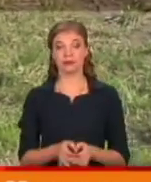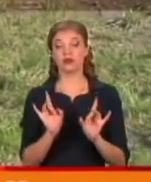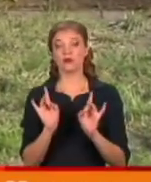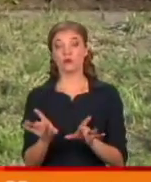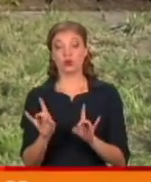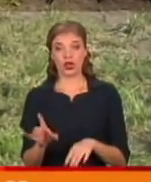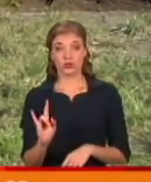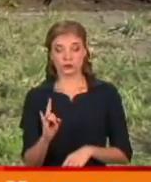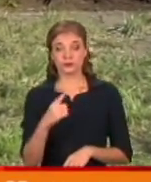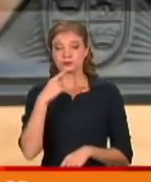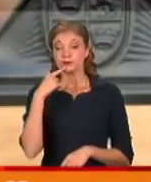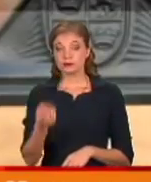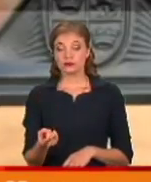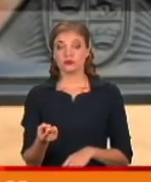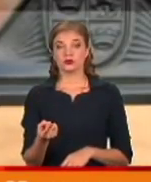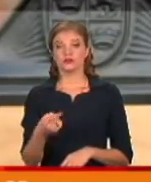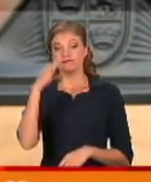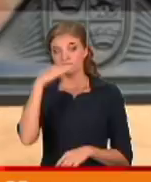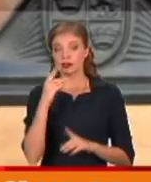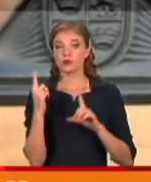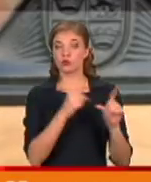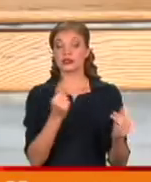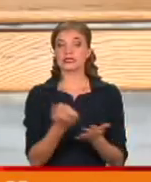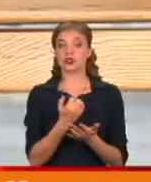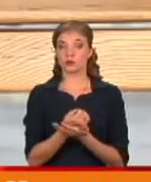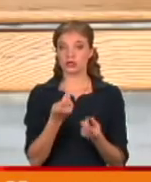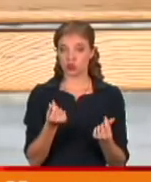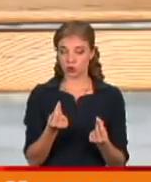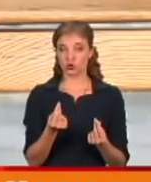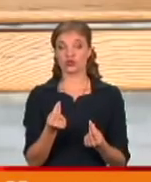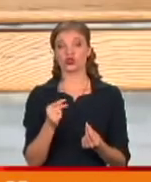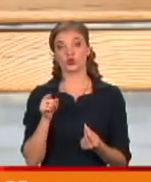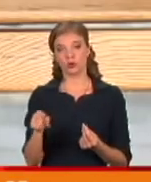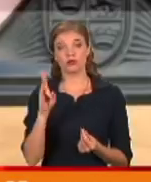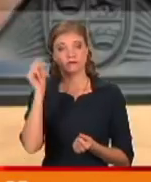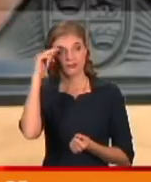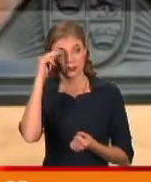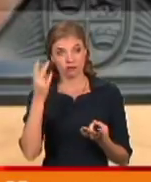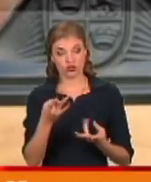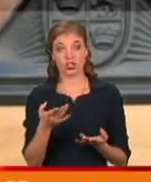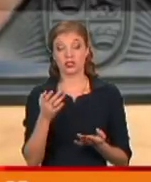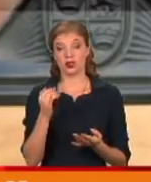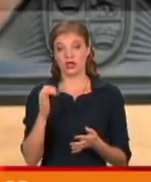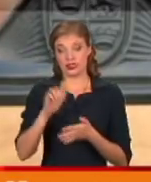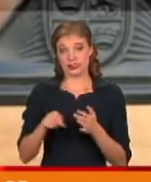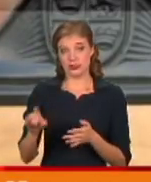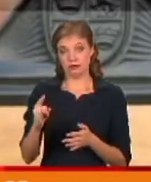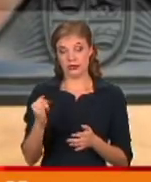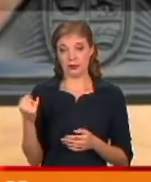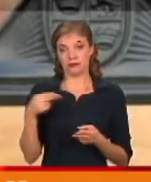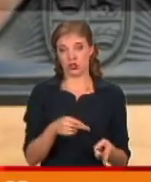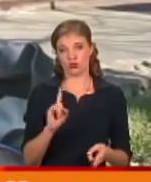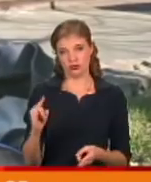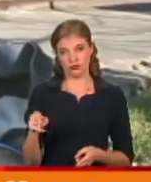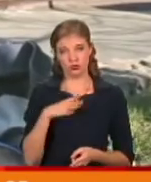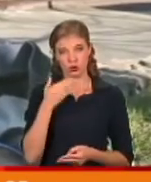Пояснював я йому, кажу, папа поїде заробляти гроші тобі на навчання. І за нього і приїхав, щоб йому легше